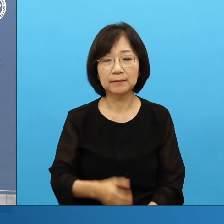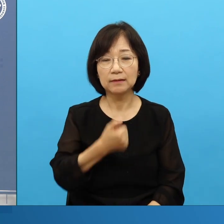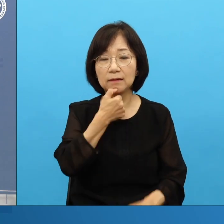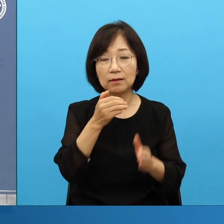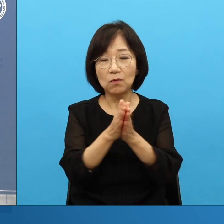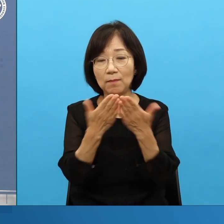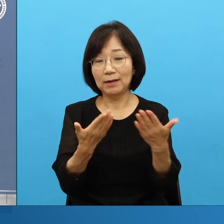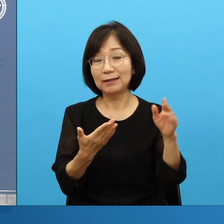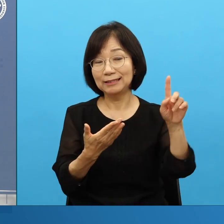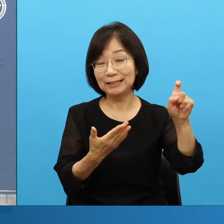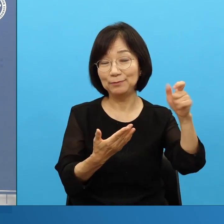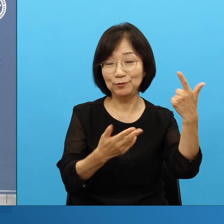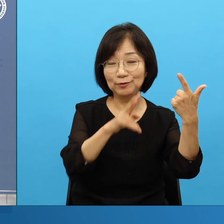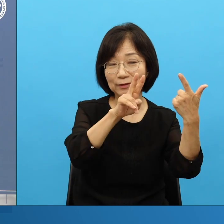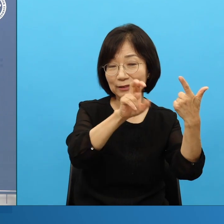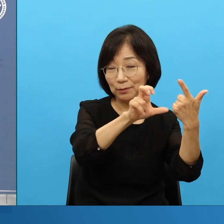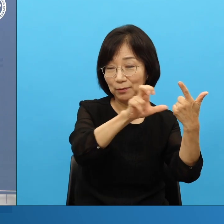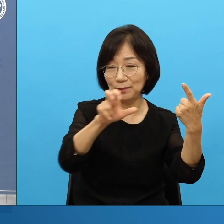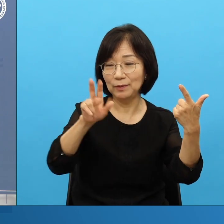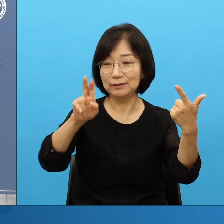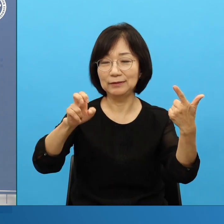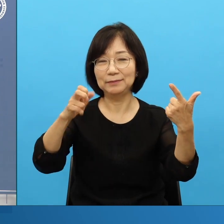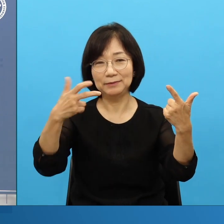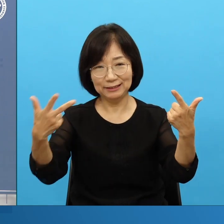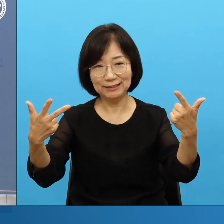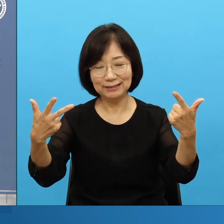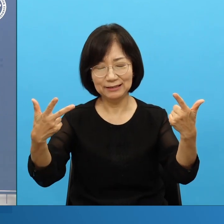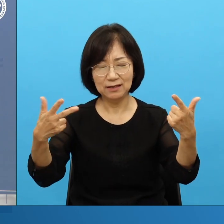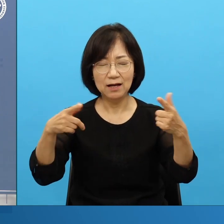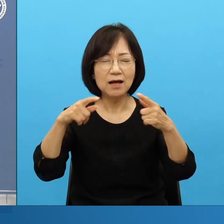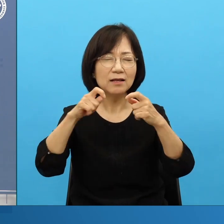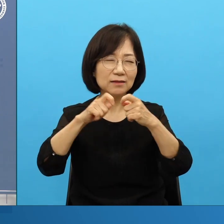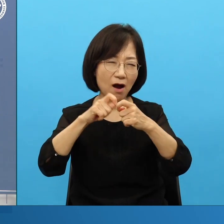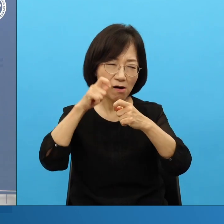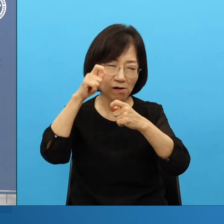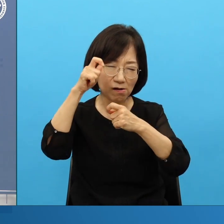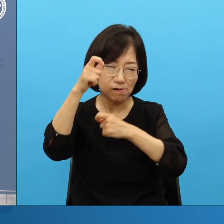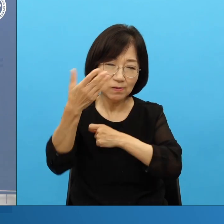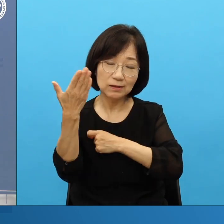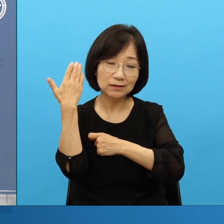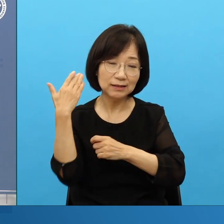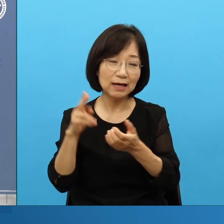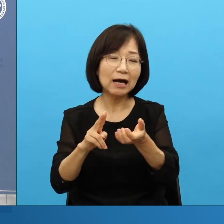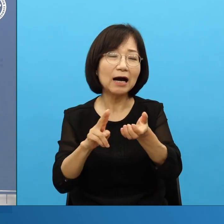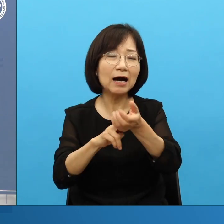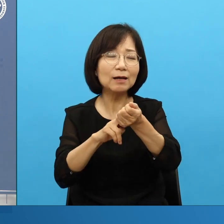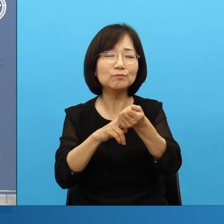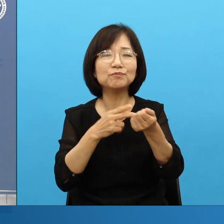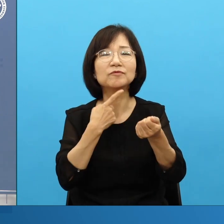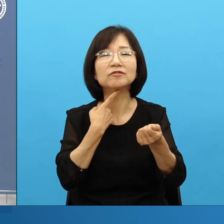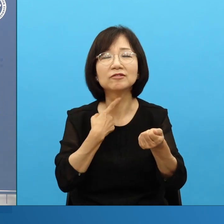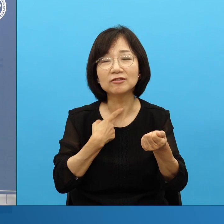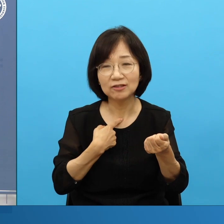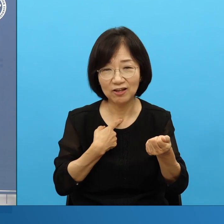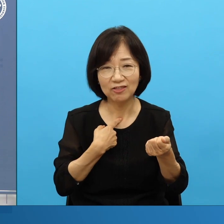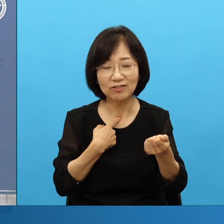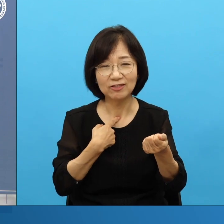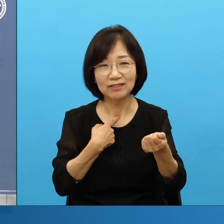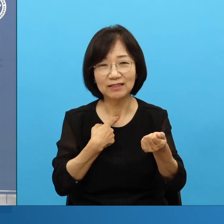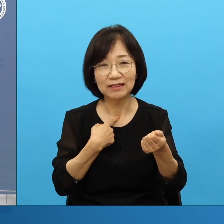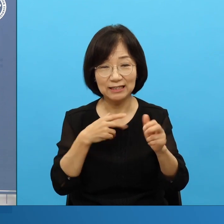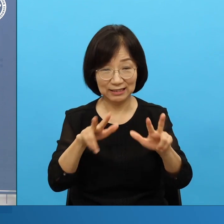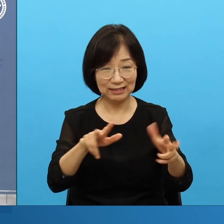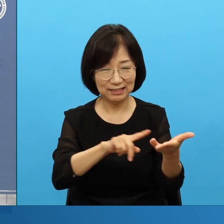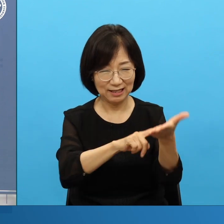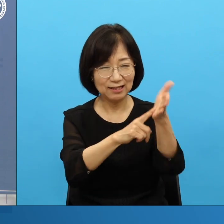27절에 영세전에 감춰졌던 거라 이거는. And so then he speaks of Romans chapter 16 that this was hidden from long ages past but now revealed to us.